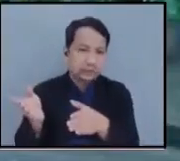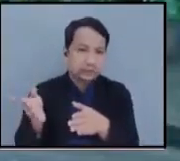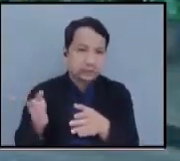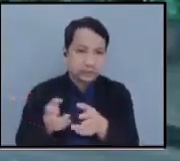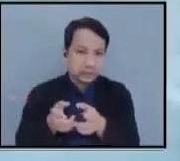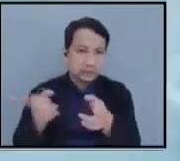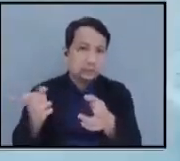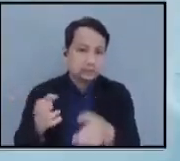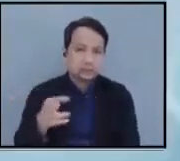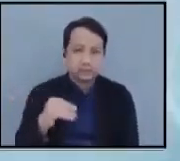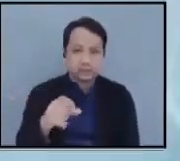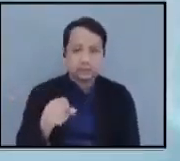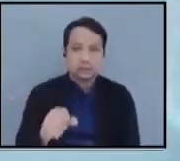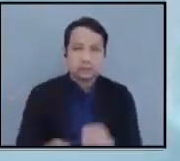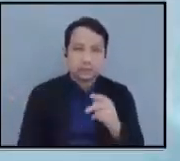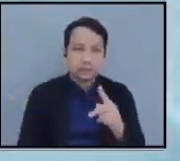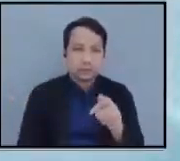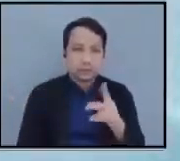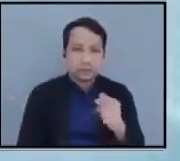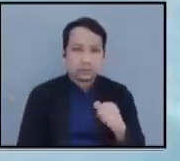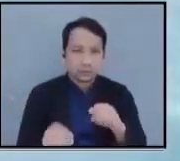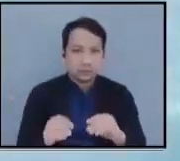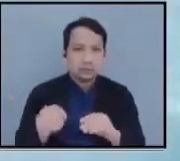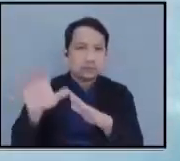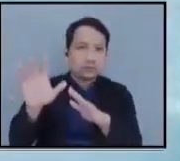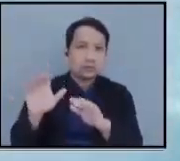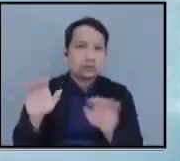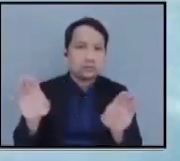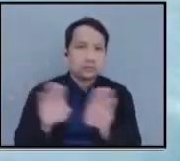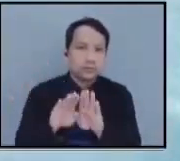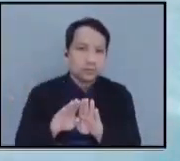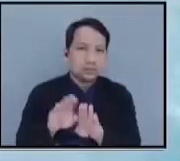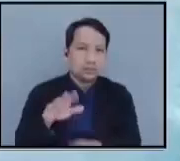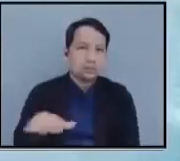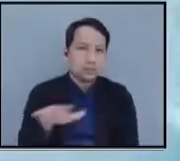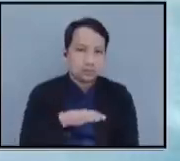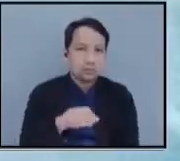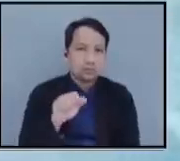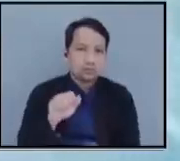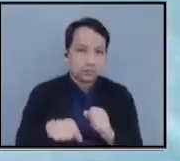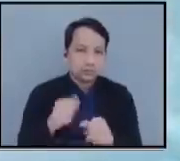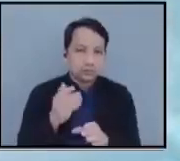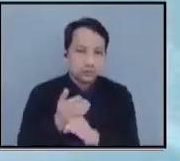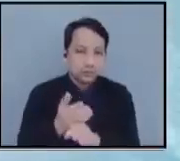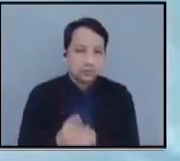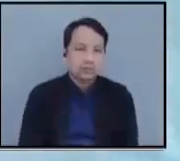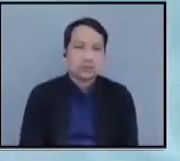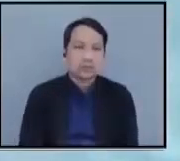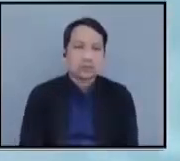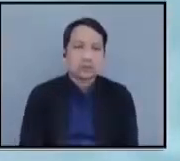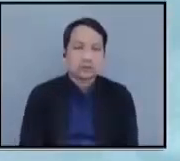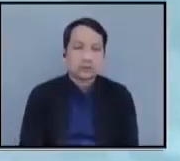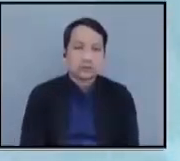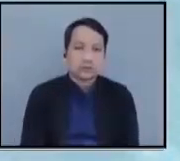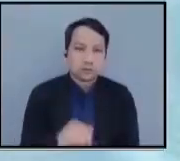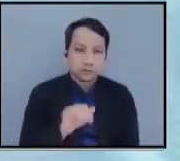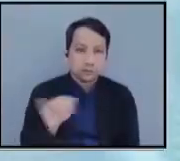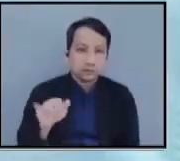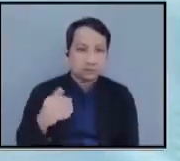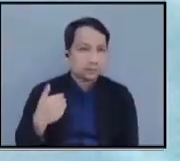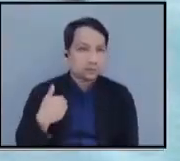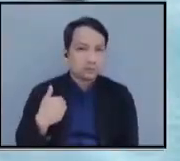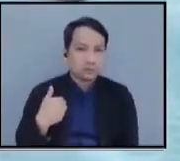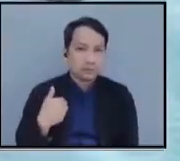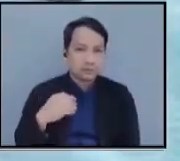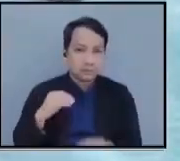paakyat ang Antipolo ay isasara sa lahat ng uri ng mga sasakyan pansamantala munang hindi patut upad ang number coding